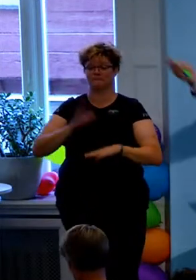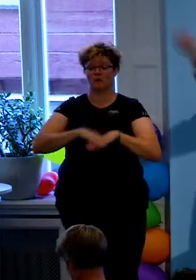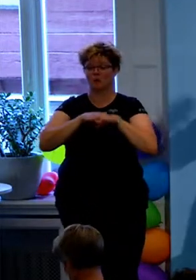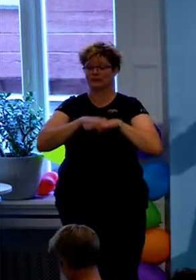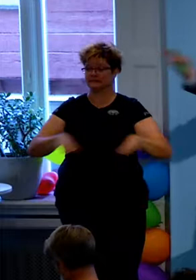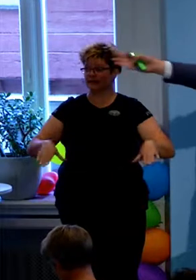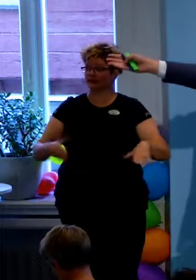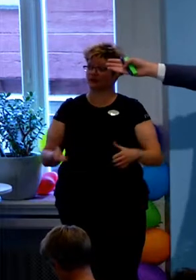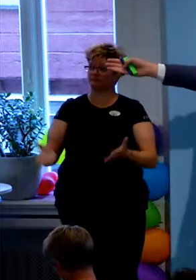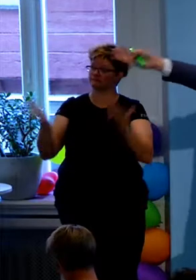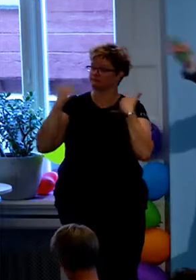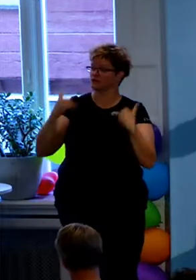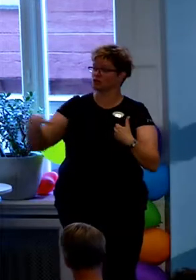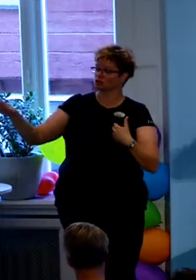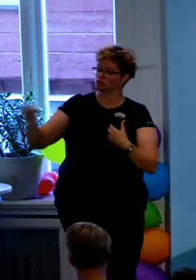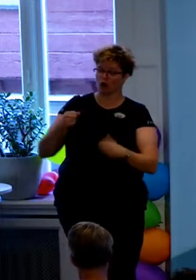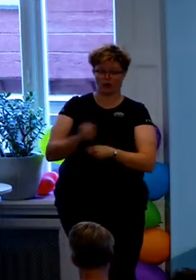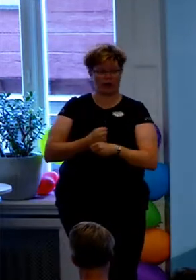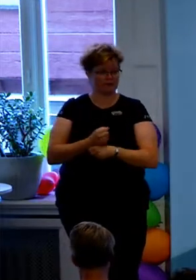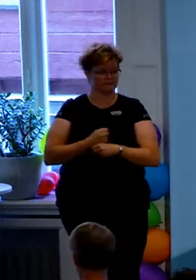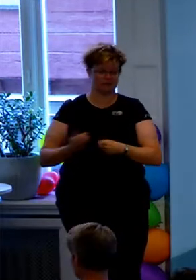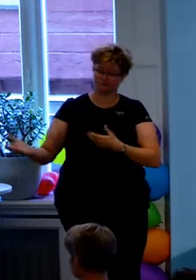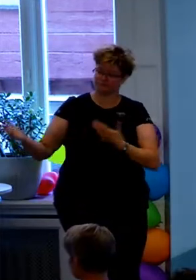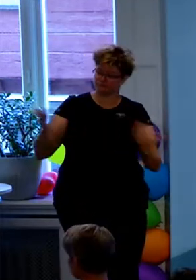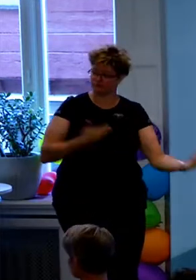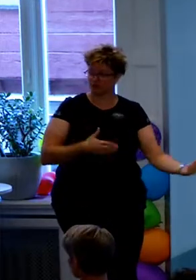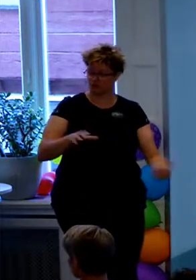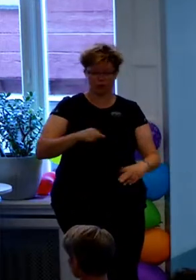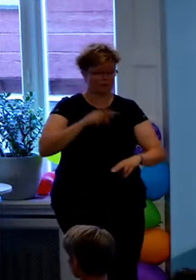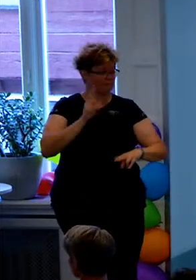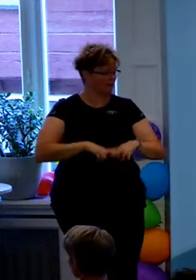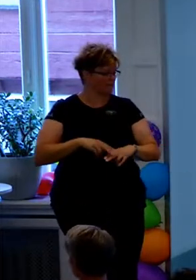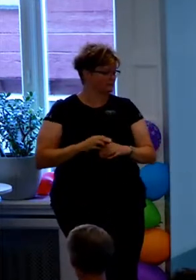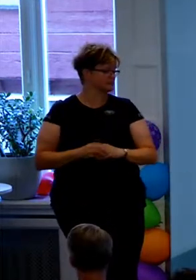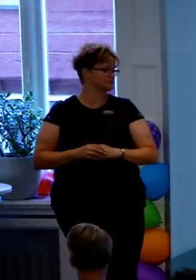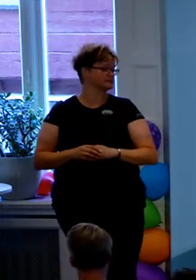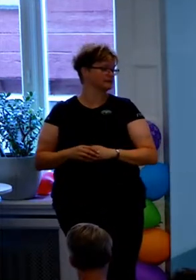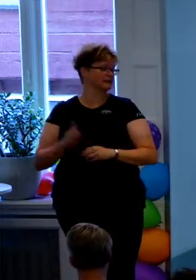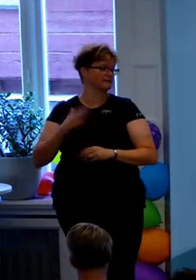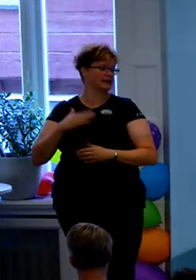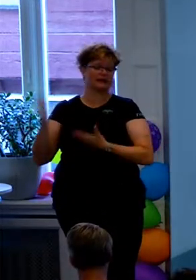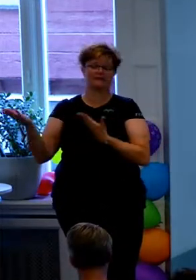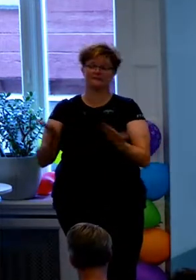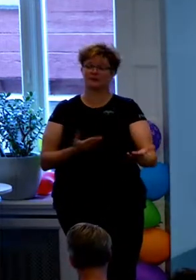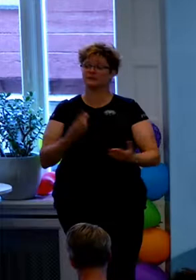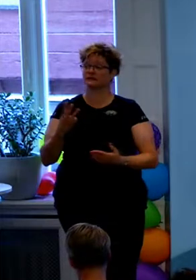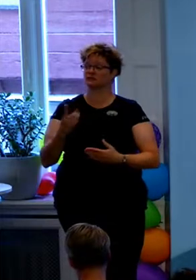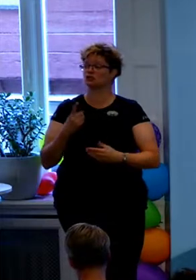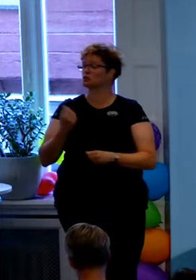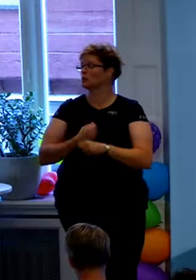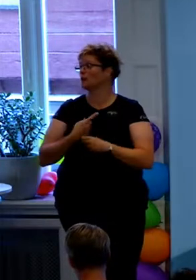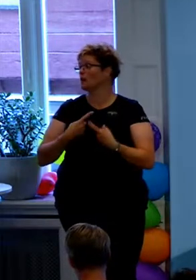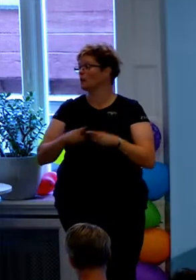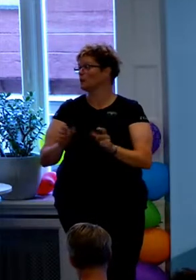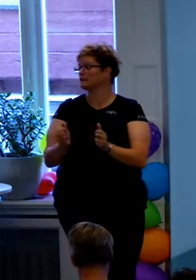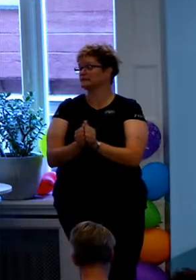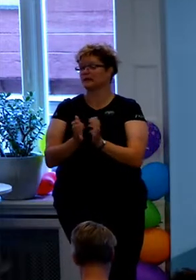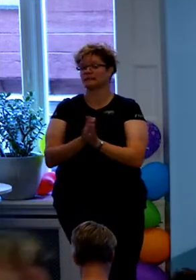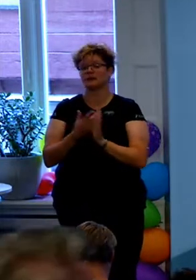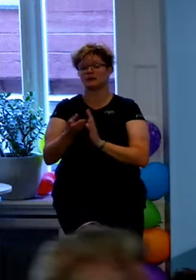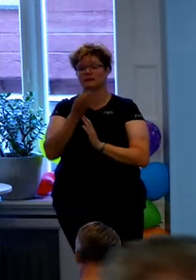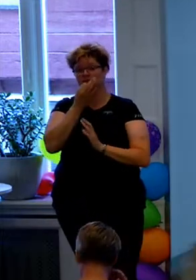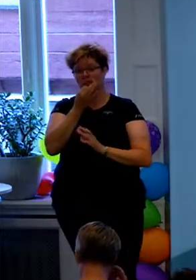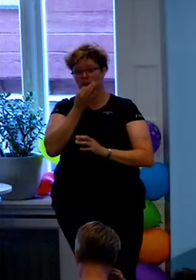scenen. Ramla in, ta kaffe förresten allihopa och ta plats. Jag vill välkomna upp 3 stycken som jobbar på olika sätt med de här frågorna.